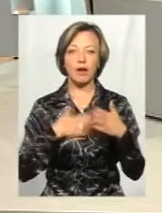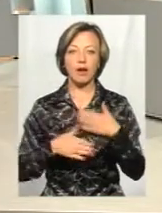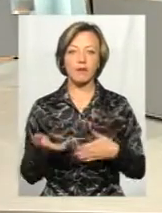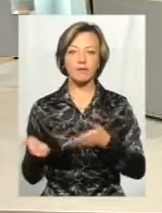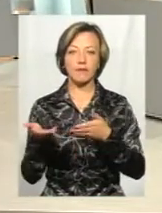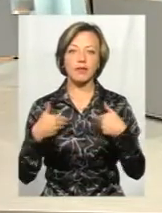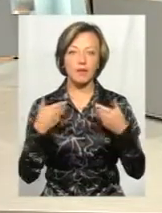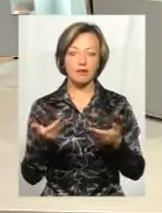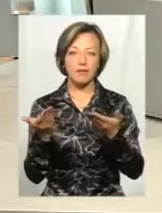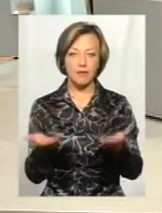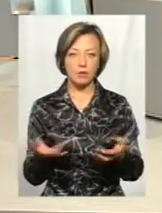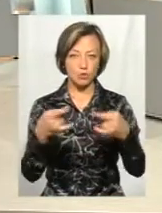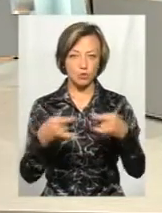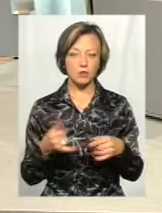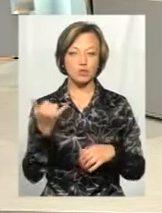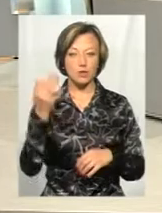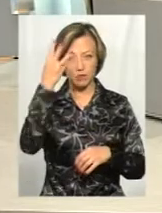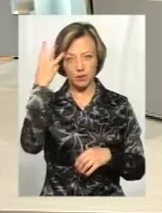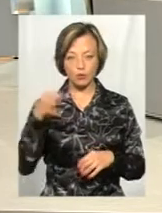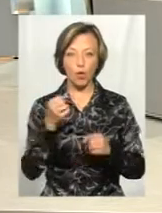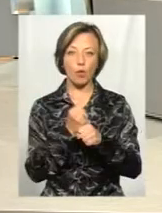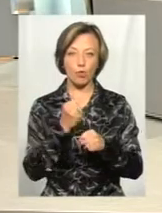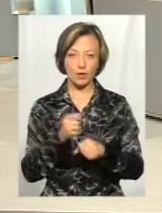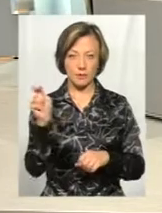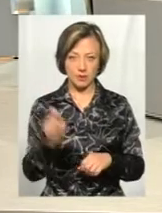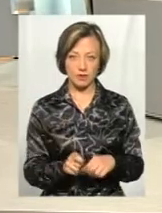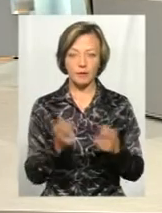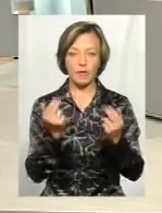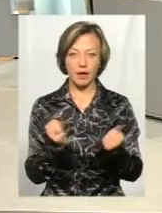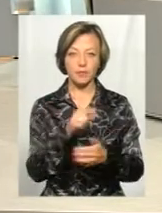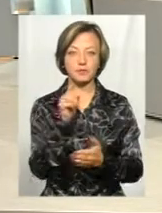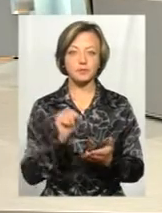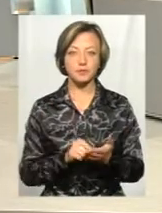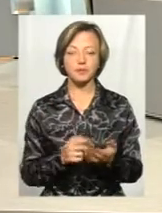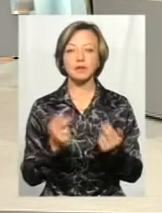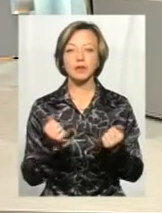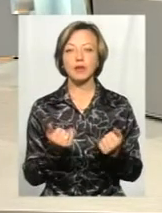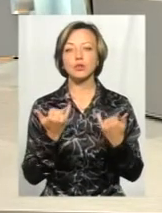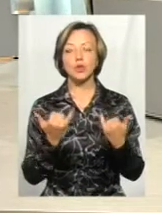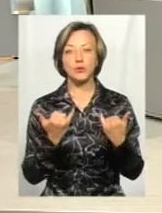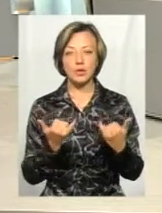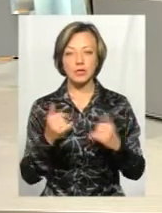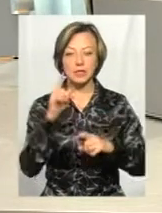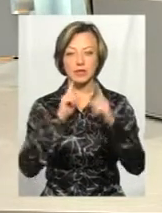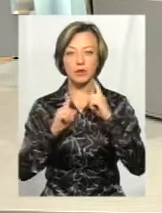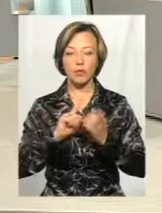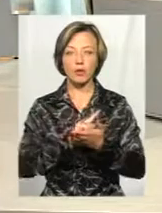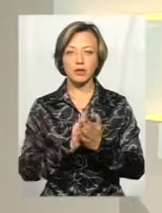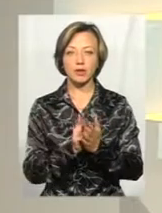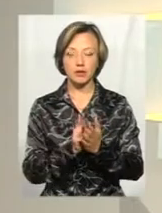цій студії. Дякую. Ви сьогодні на Хмельниччині з робочим візитом, так, пане Андрій? Так. Сьогодні відбулось чергове засідання